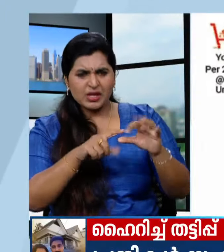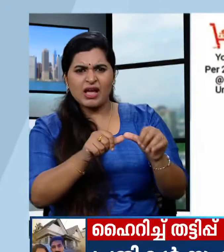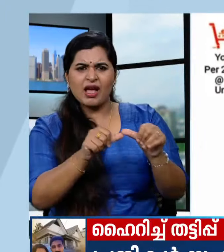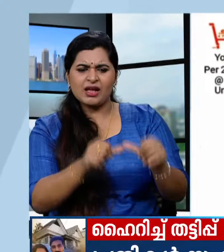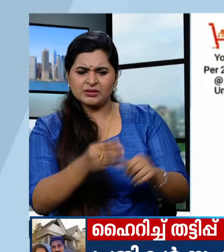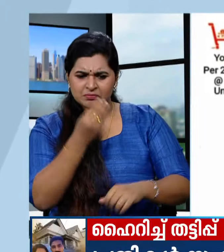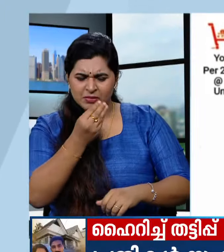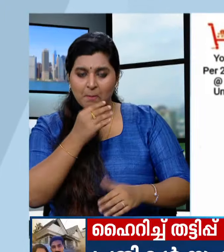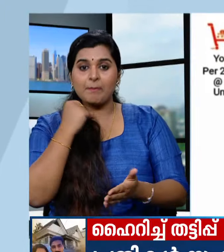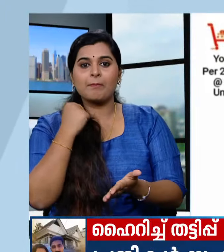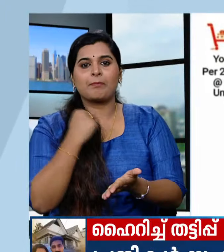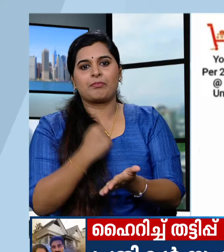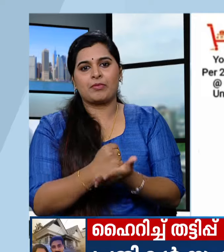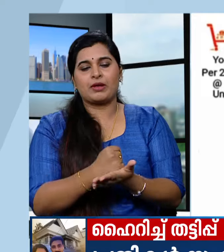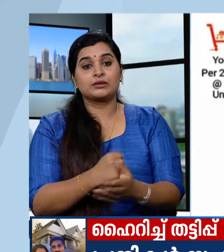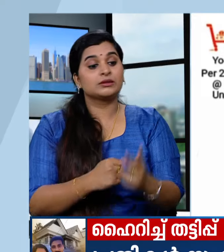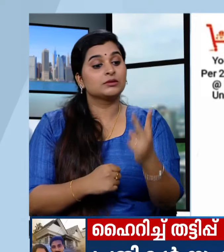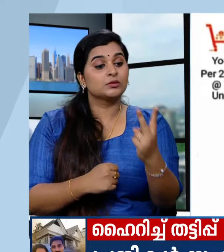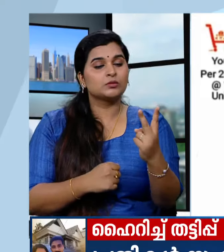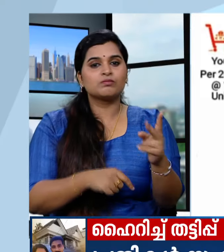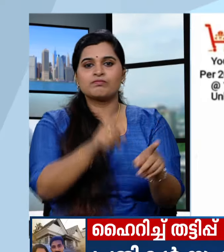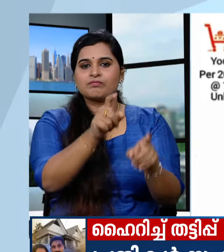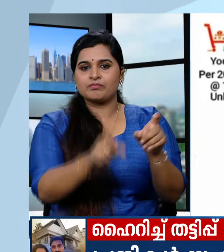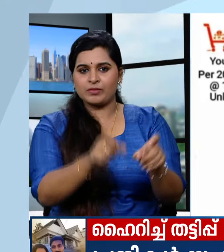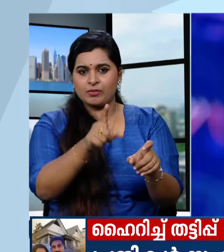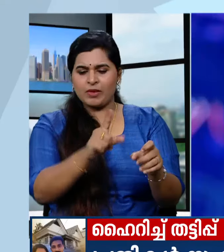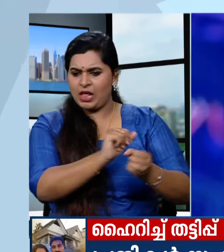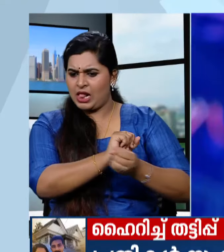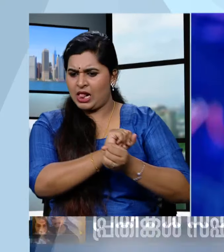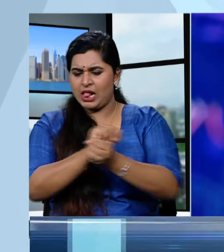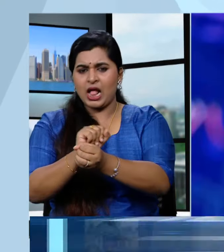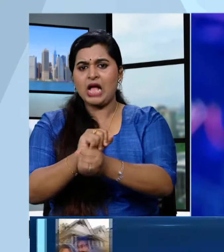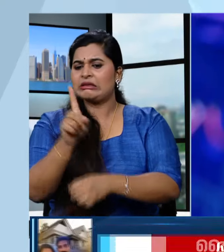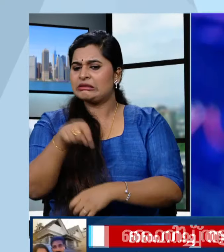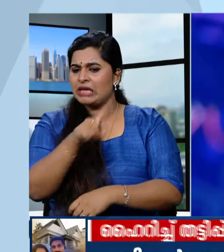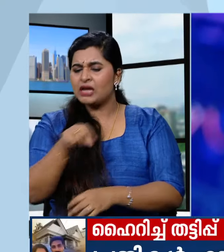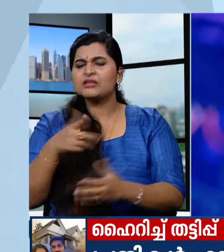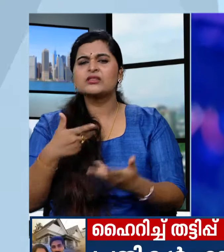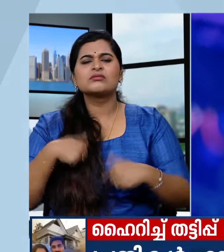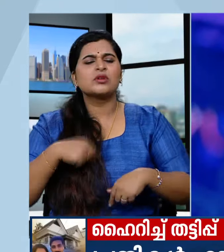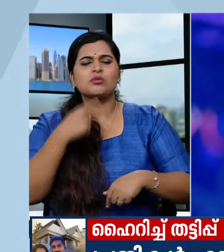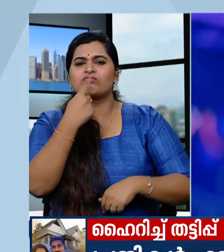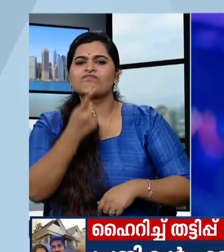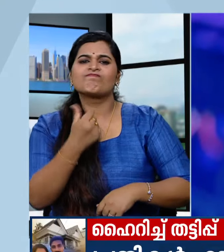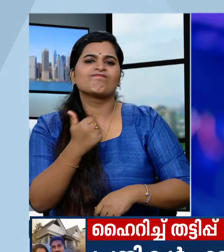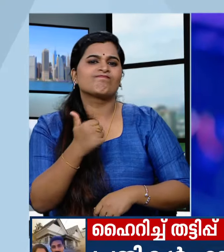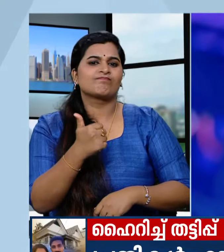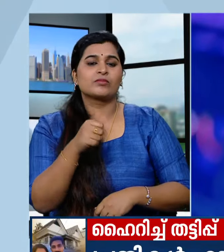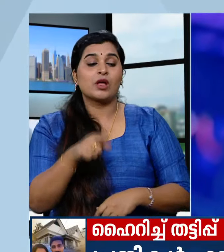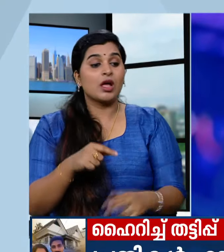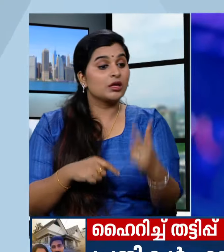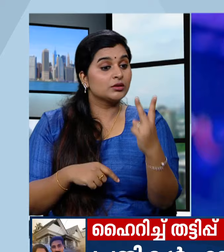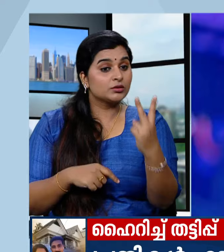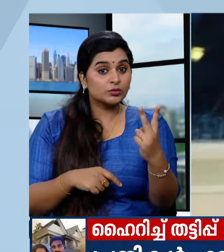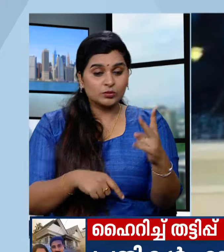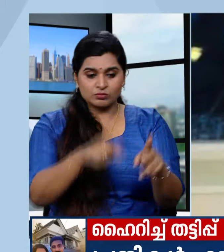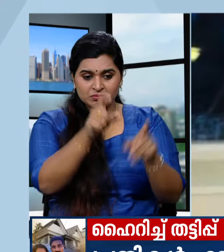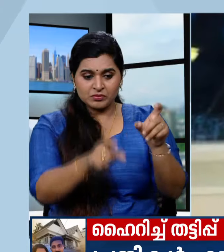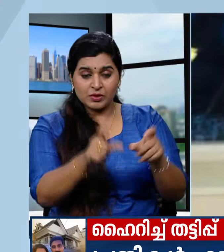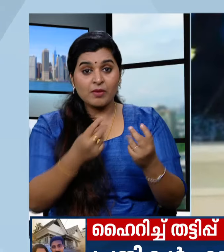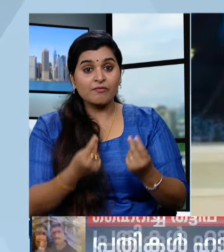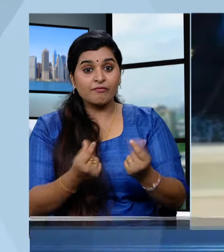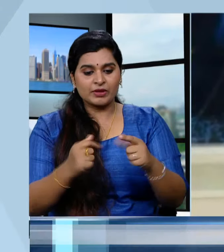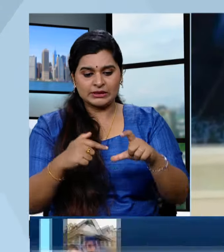ശ്രീനയും നൽകിയ മുൻകൂർ ജാമ്യാപേക്ഷയിലാണ് മറുപടി. പ്രതികളുടെ അറസ്റ്റ് ഒഴിവാക്കാനാകുമോ എന്നിപ്പോൾ പറയാനാകില്ല. പ്രതികളായ പ്രതാപനും ശ്രീനയും എത്രയും വേഗം ഇഡിക്ക്